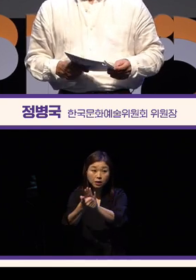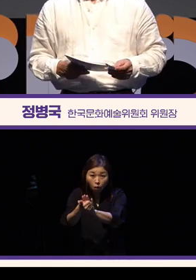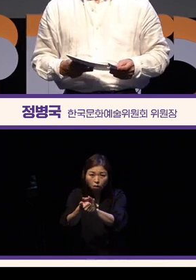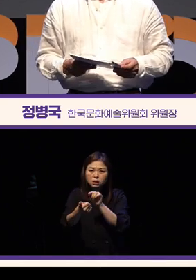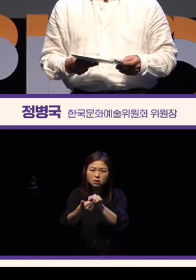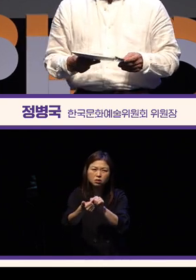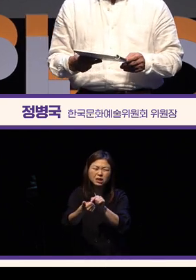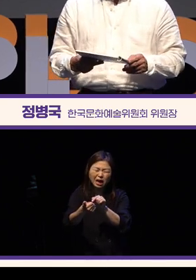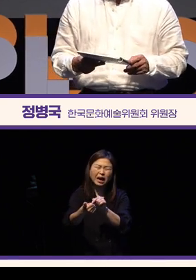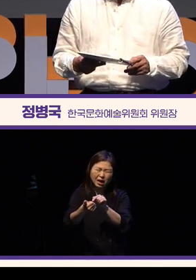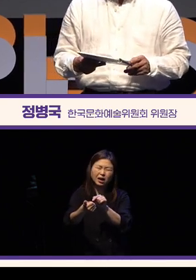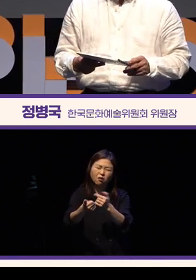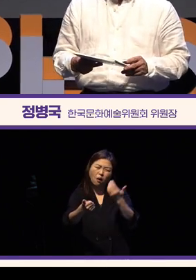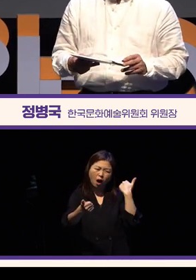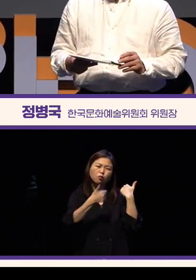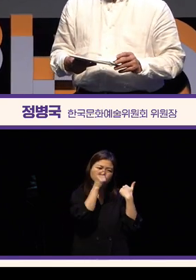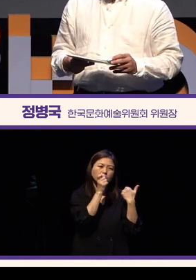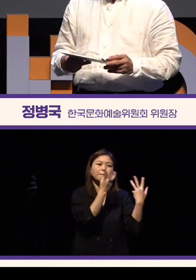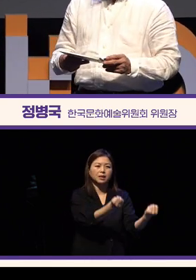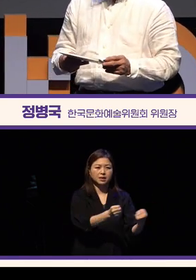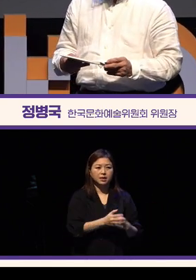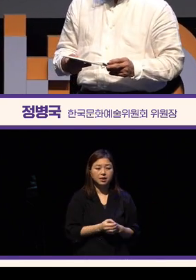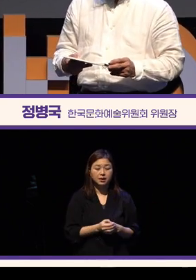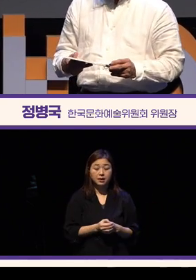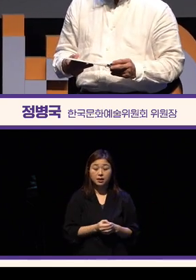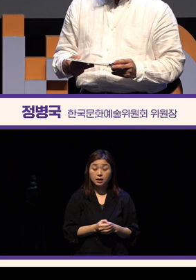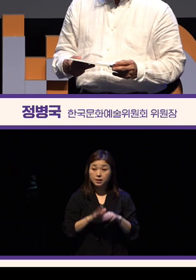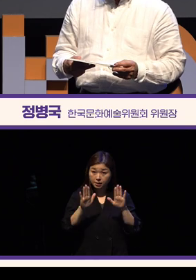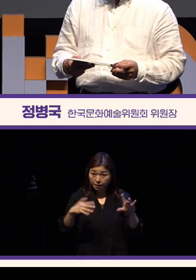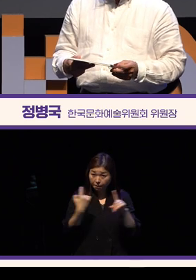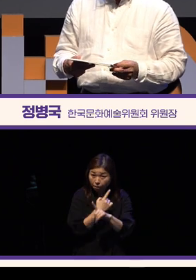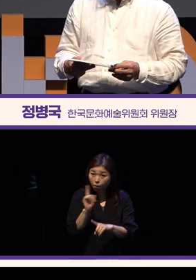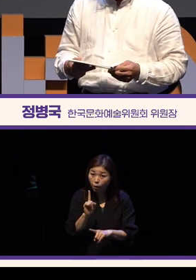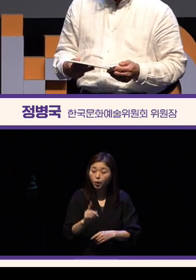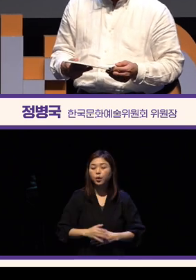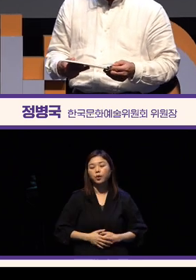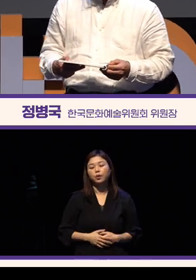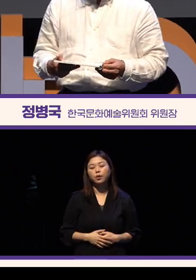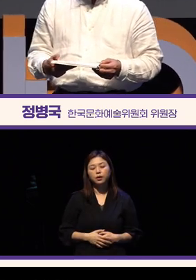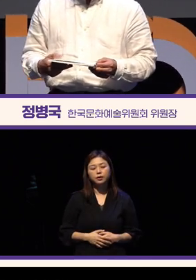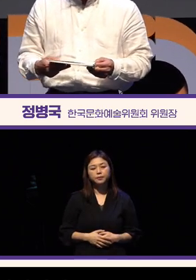많이 부족했던 것입니다. 이제 우리는 그